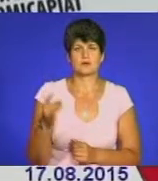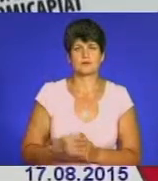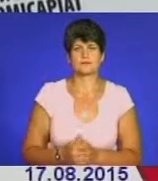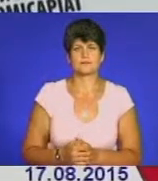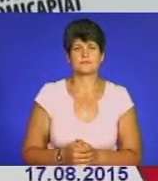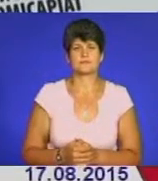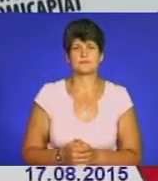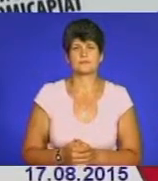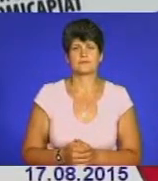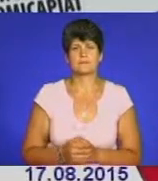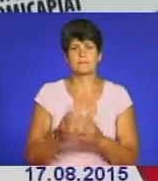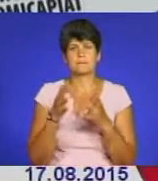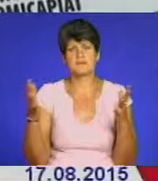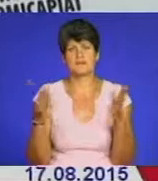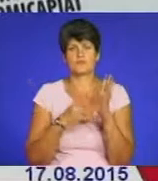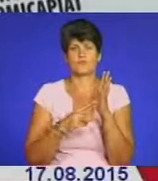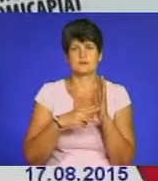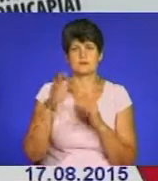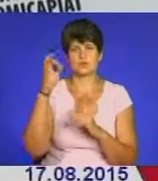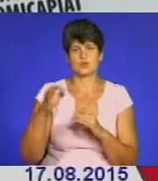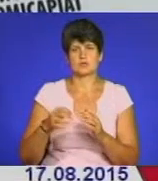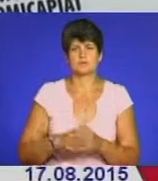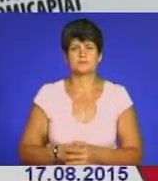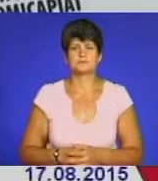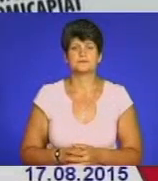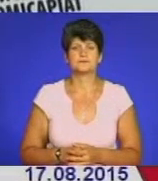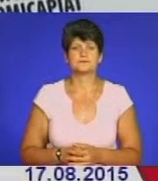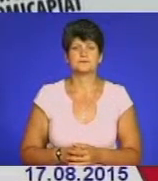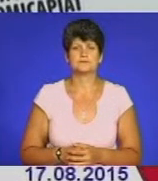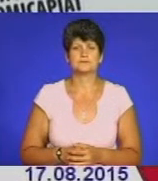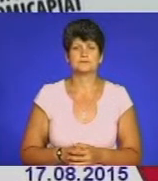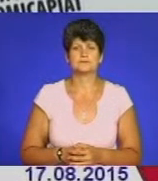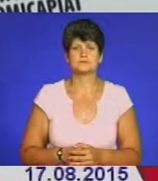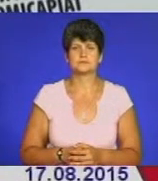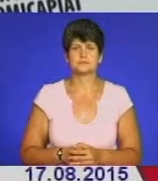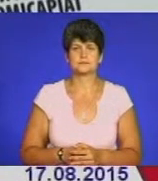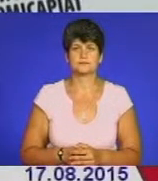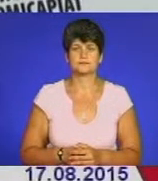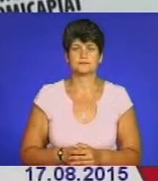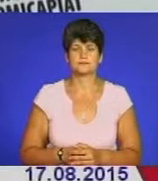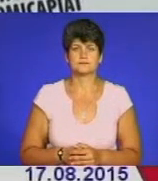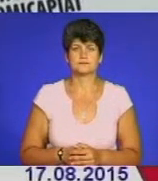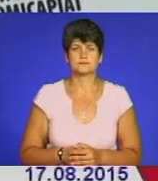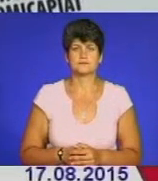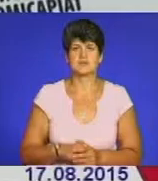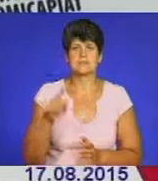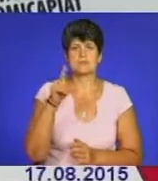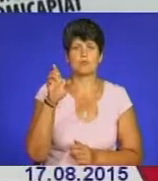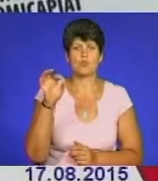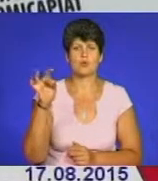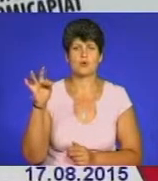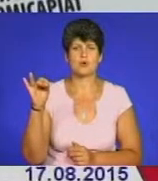хвилі мобілізації. Однак є райони, у яких мужчини не уникають повісток. Підволочиський район – 100%,